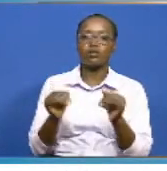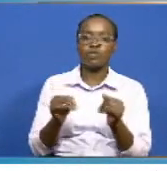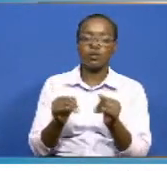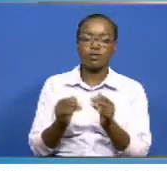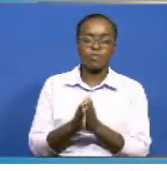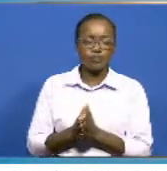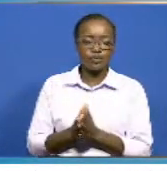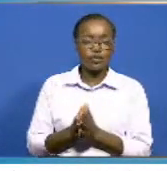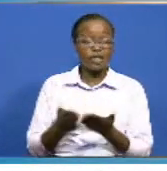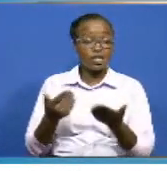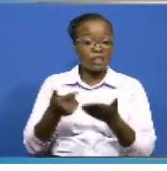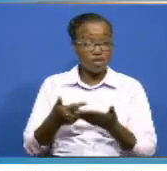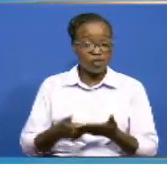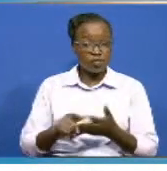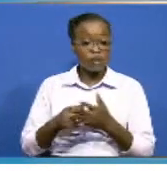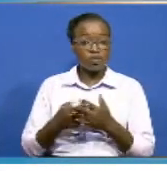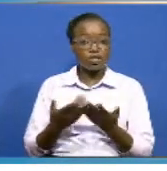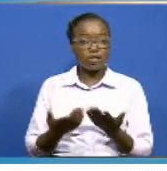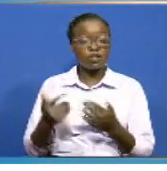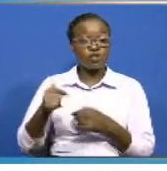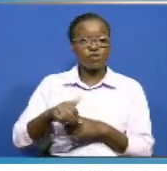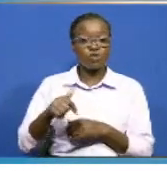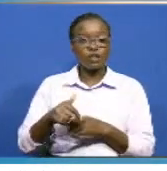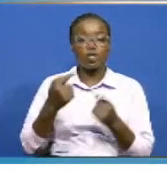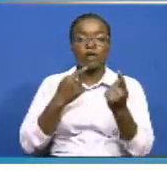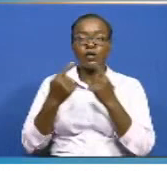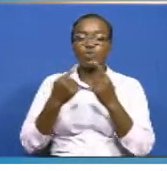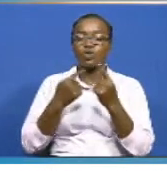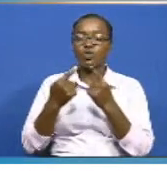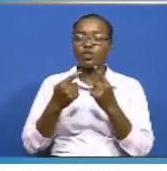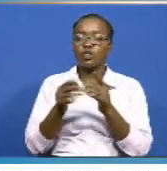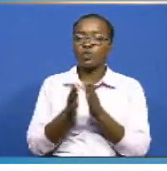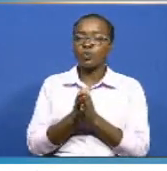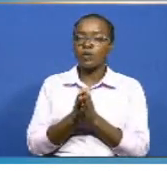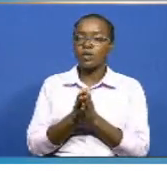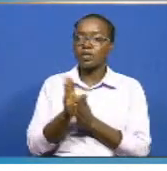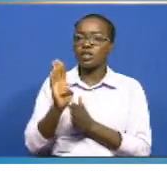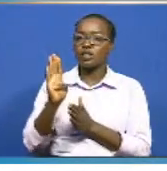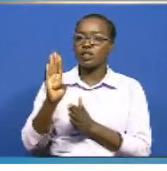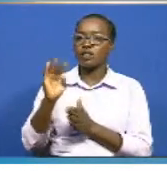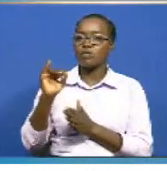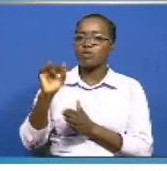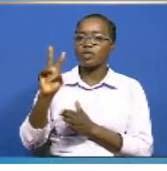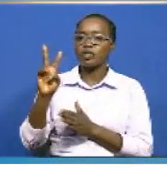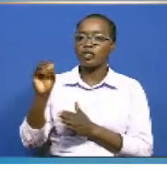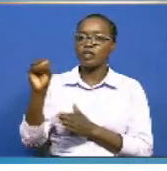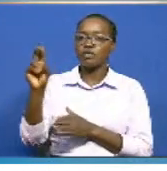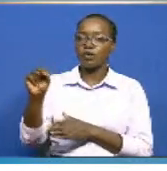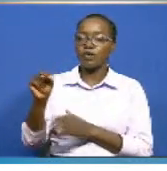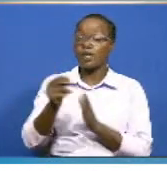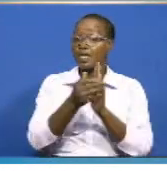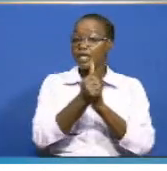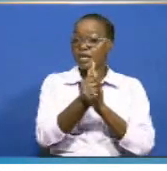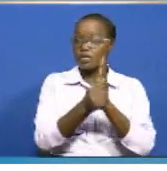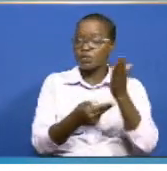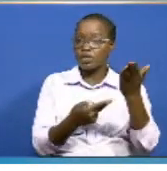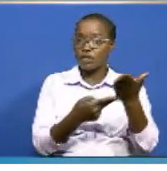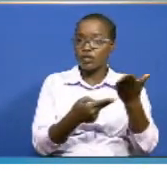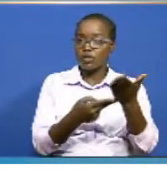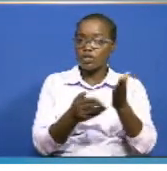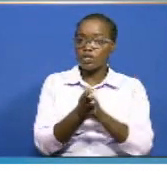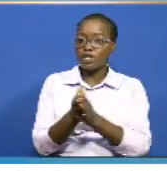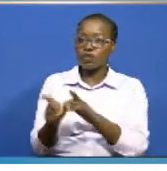tukiingia kwenye mazungumzo ya siku, ni kwamba leo hii tunazungumza naye Bivon Magari ambaye ni mtaalamu wa teknolojia na vile